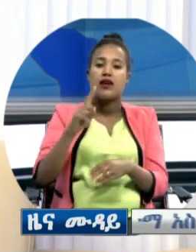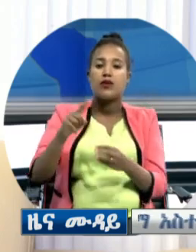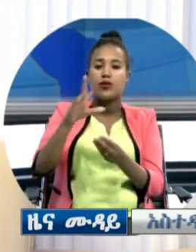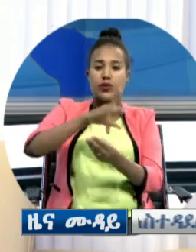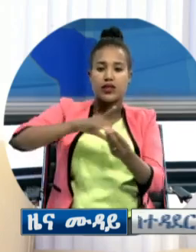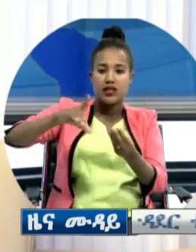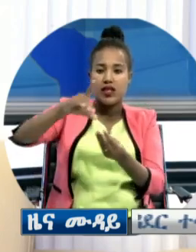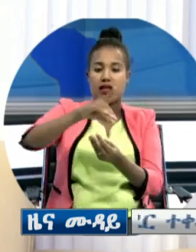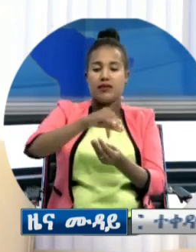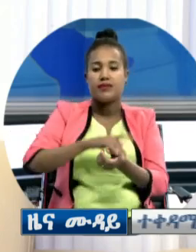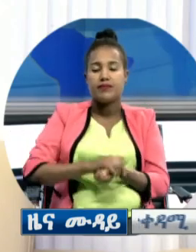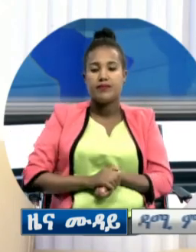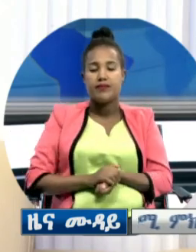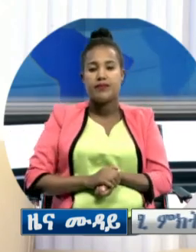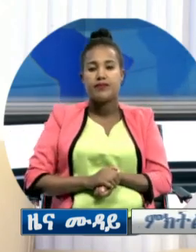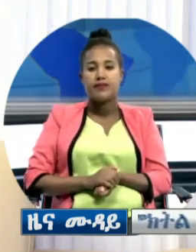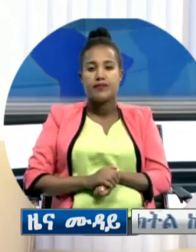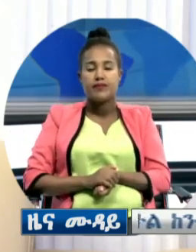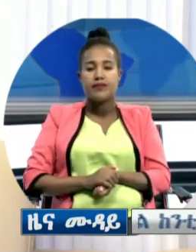ክልል